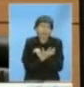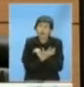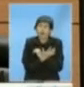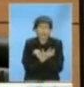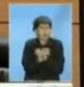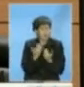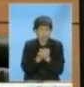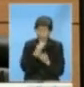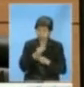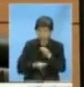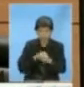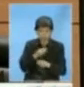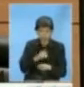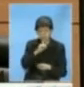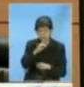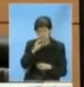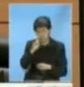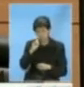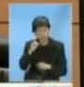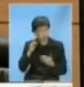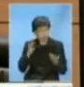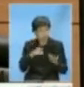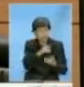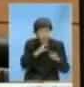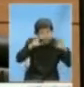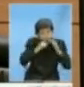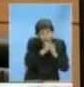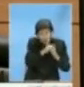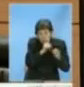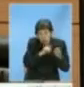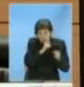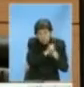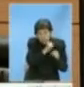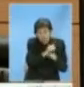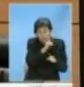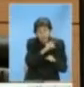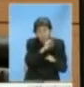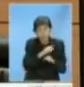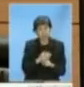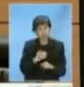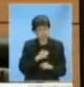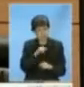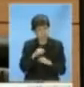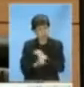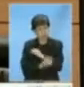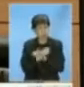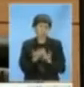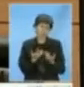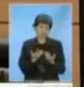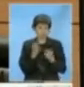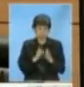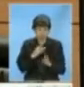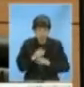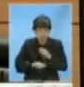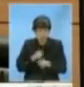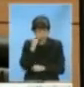ในราคา 100บาทที่ท่านไปแทรกแซงเพราะฉะนั้นจึงเปิดโอกาสและเปิดช่องให้พ่อ